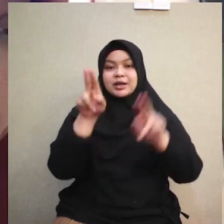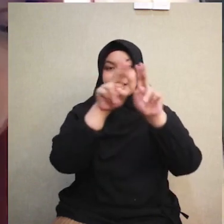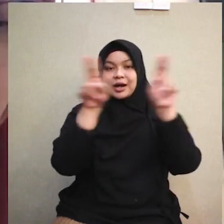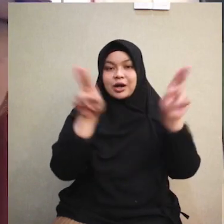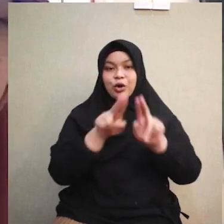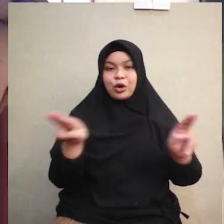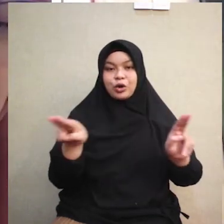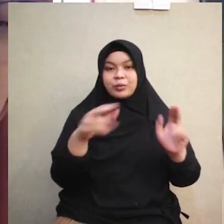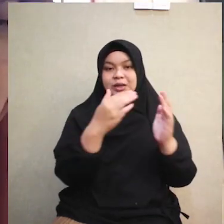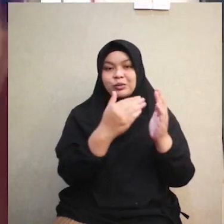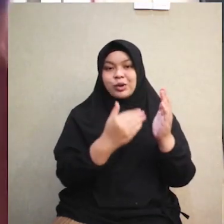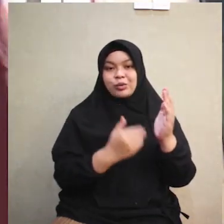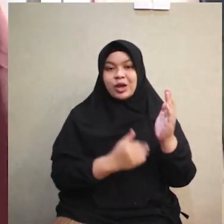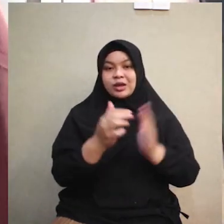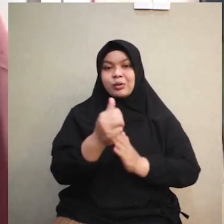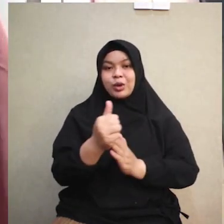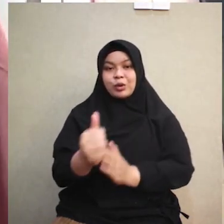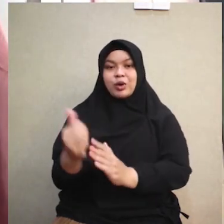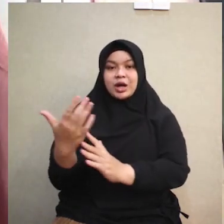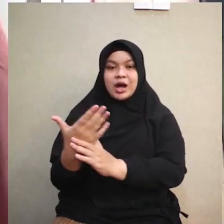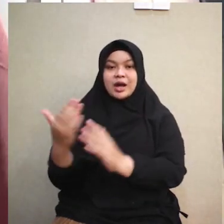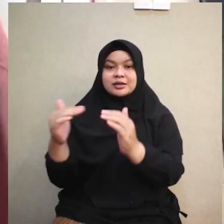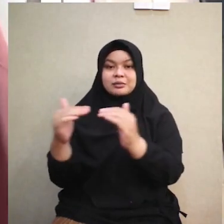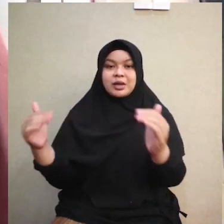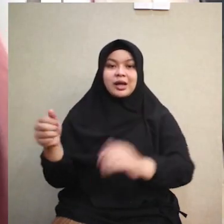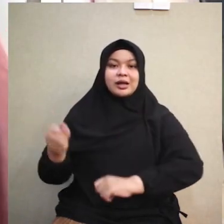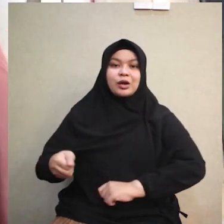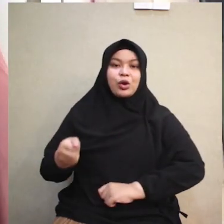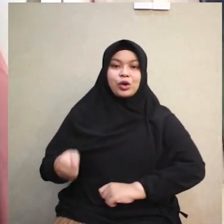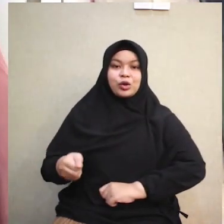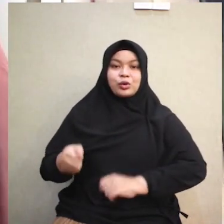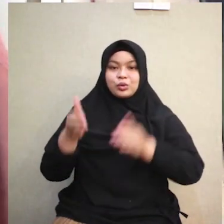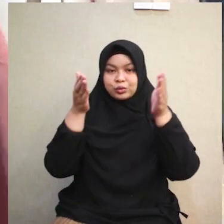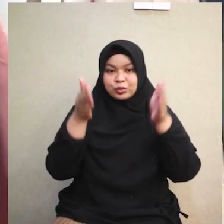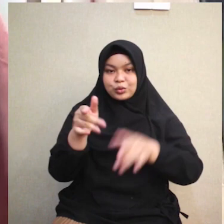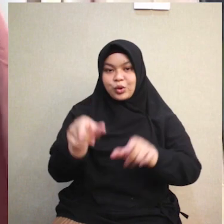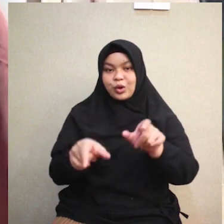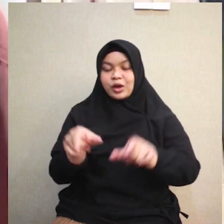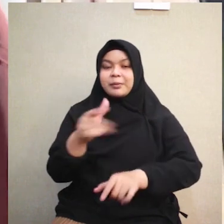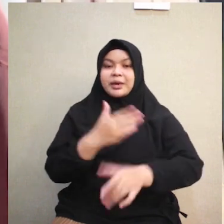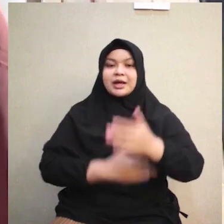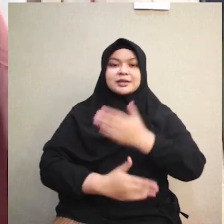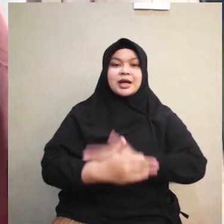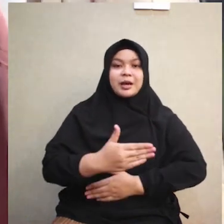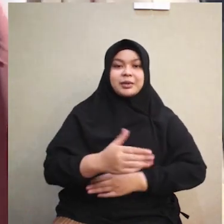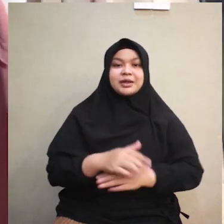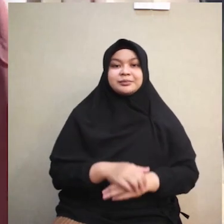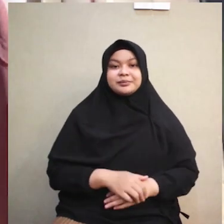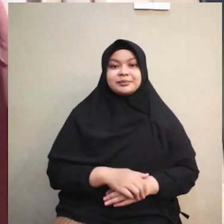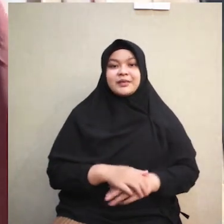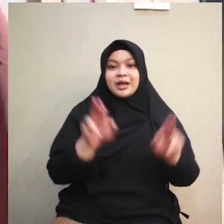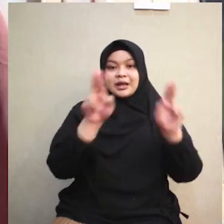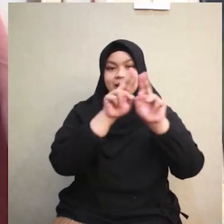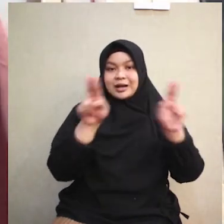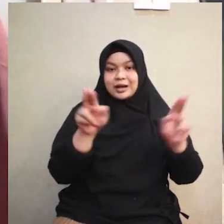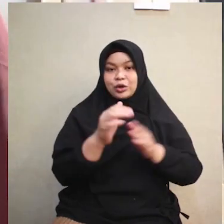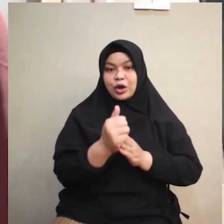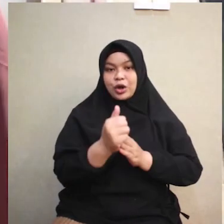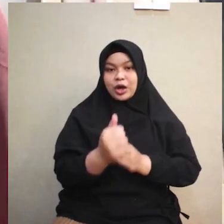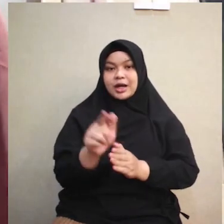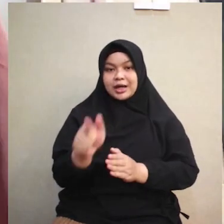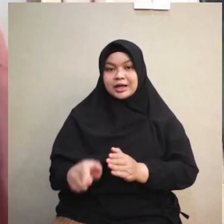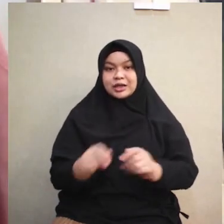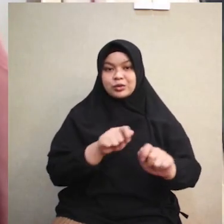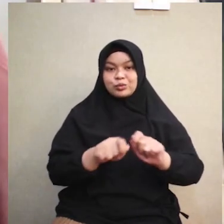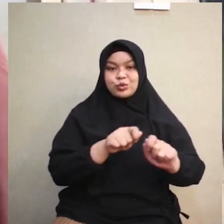principle and gateland on access to Justice properti internasional gateline ini disusun oleh special